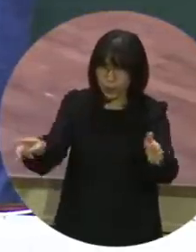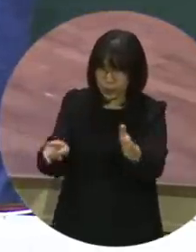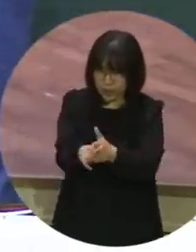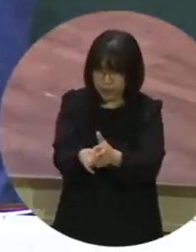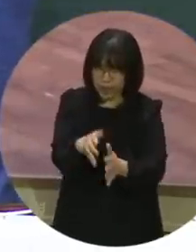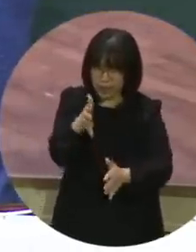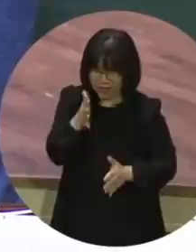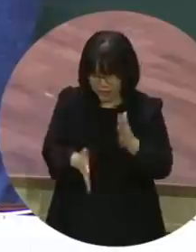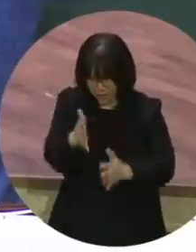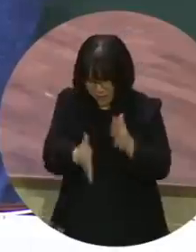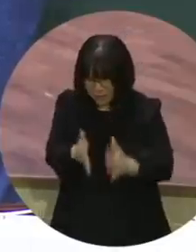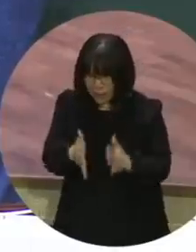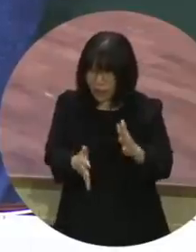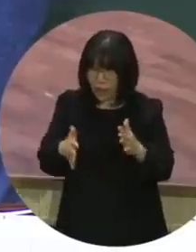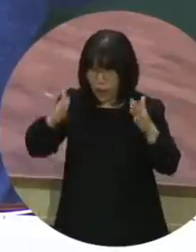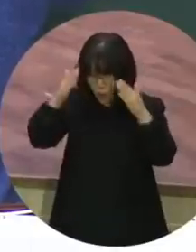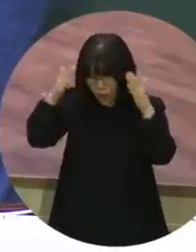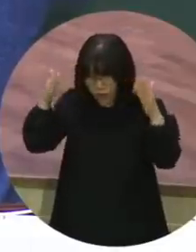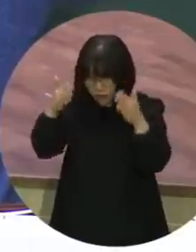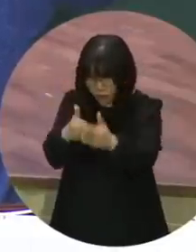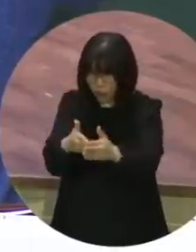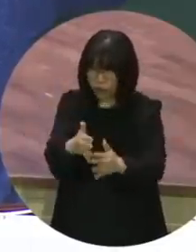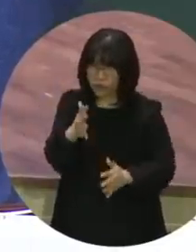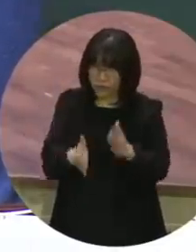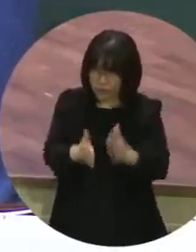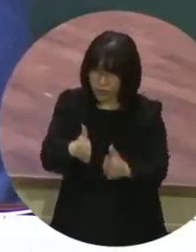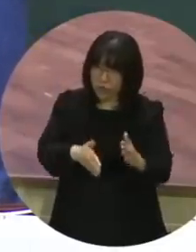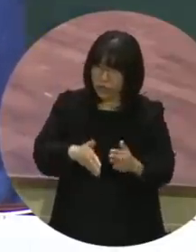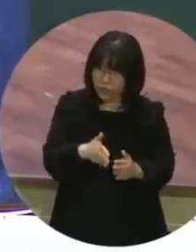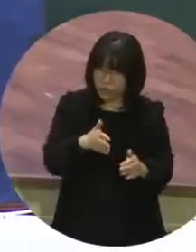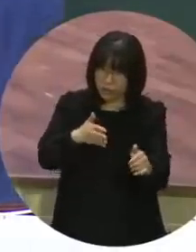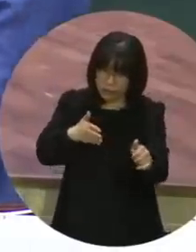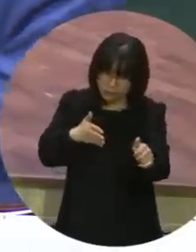믿음의 전력 질주.